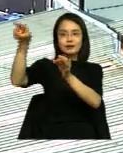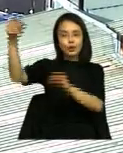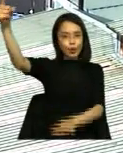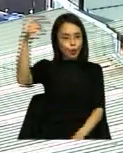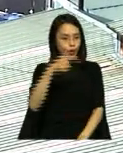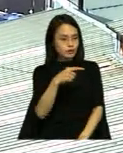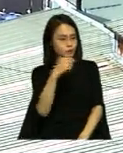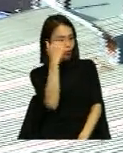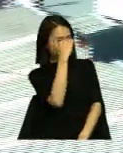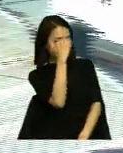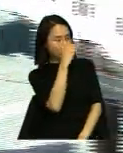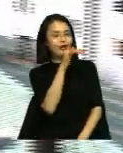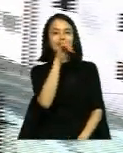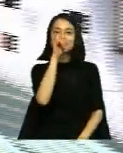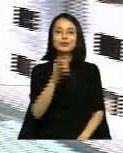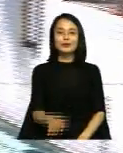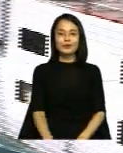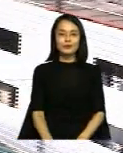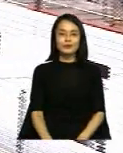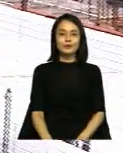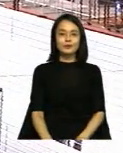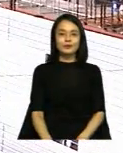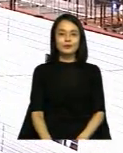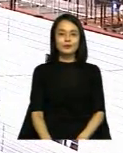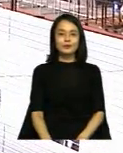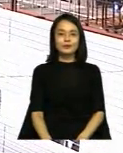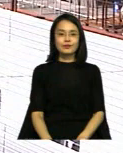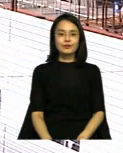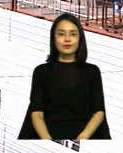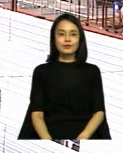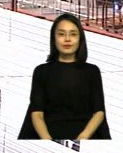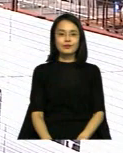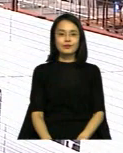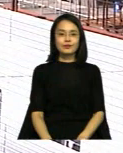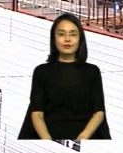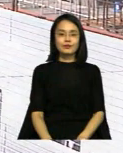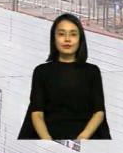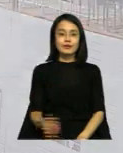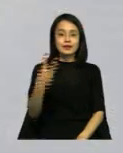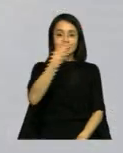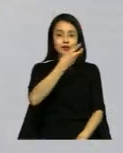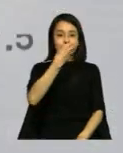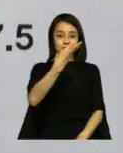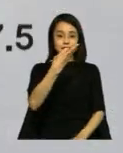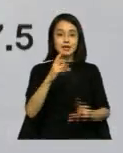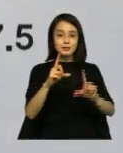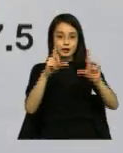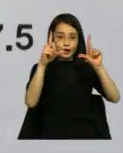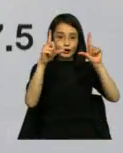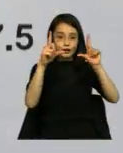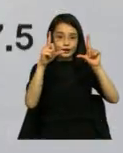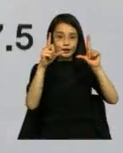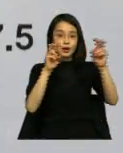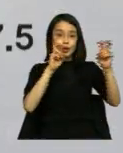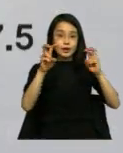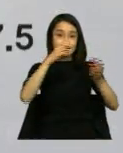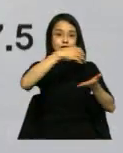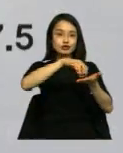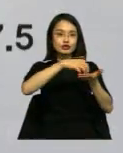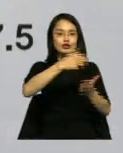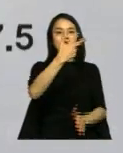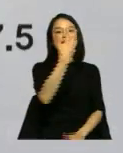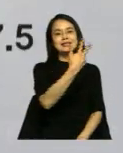음경 b 북부가 섬유 도시 로 급부상하고 있습니다 2013년 7천 7백여 개 하던 업체 수는